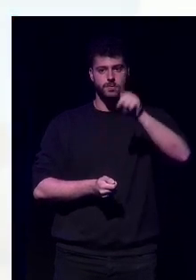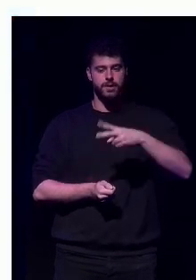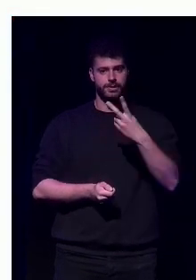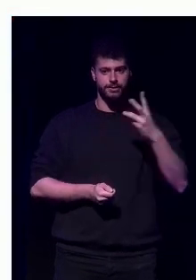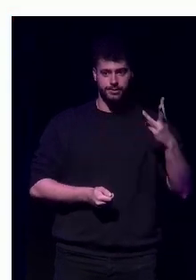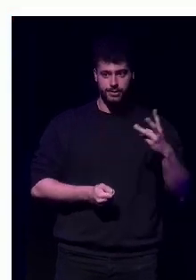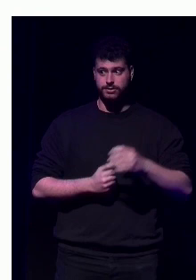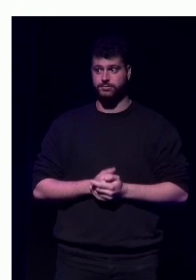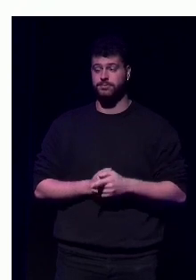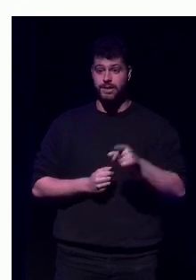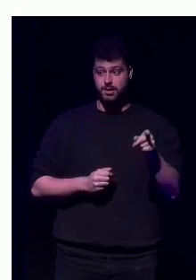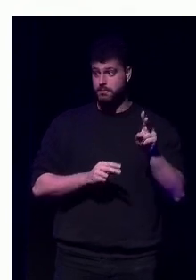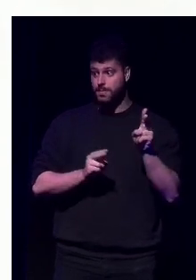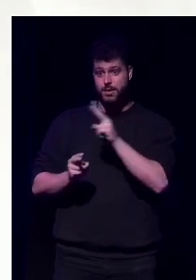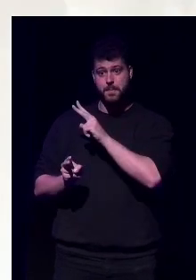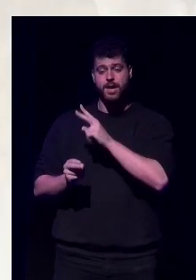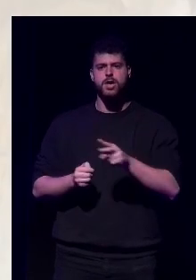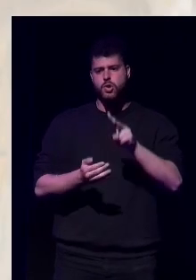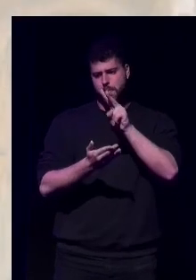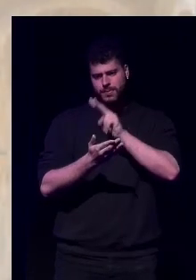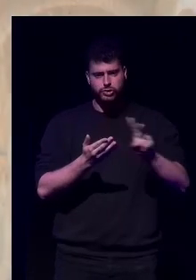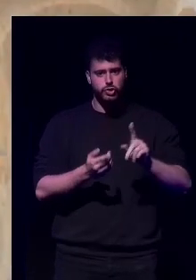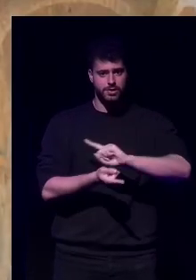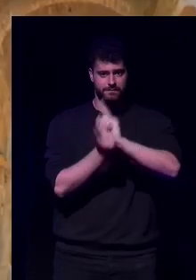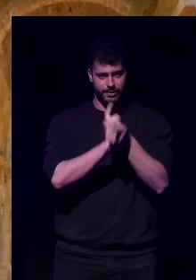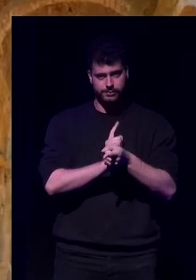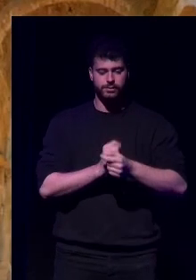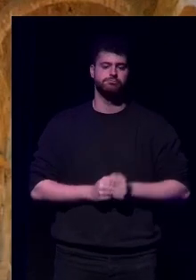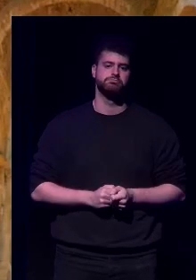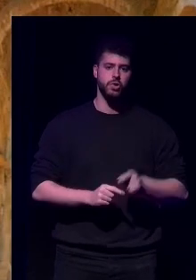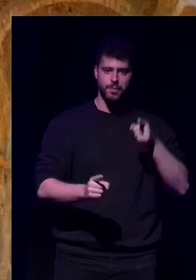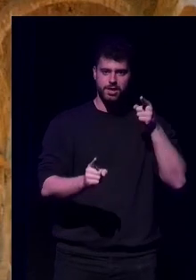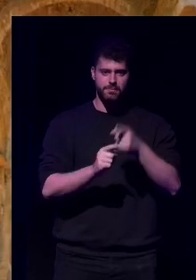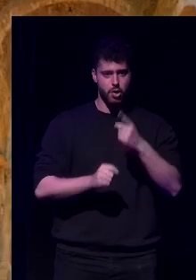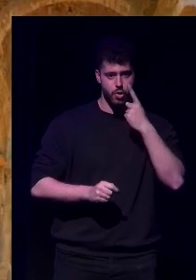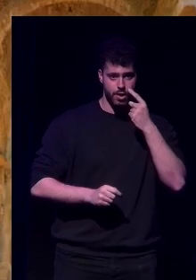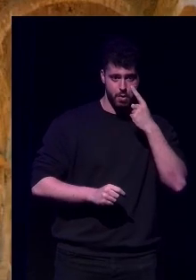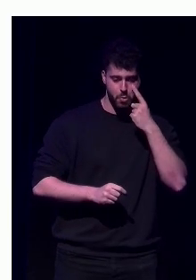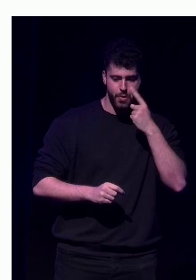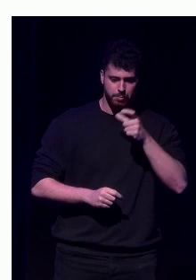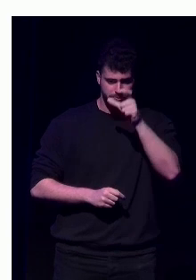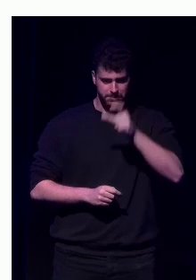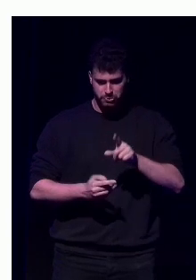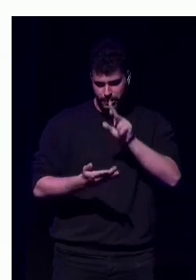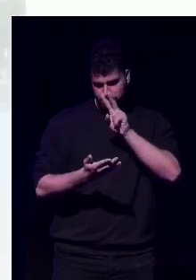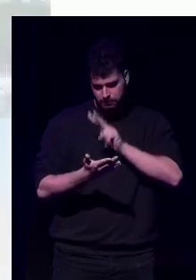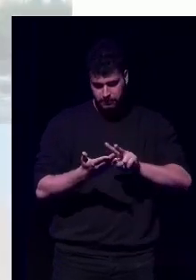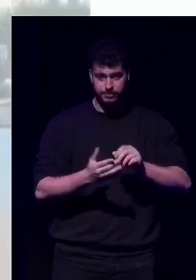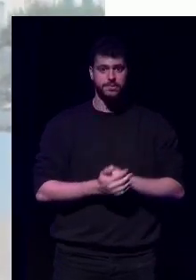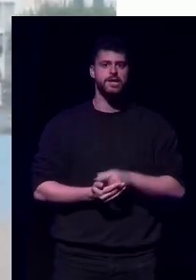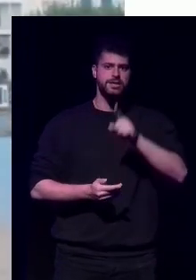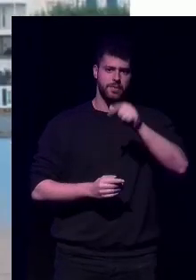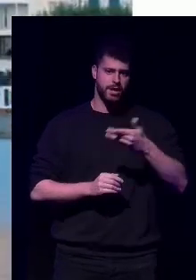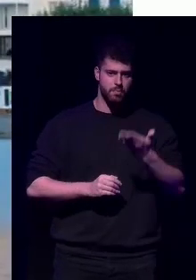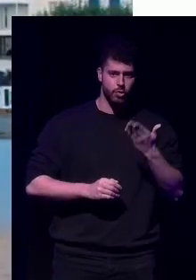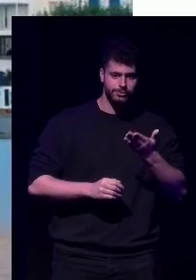satisfactòriament la visió alternativa que l'autor ofereix de la Costa Brava, una destinació coneguda pel lector de la revista. També destaca la